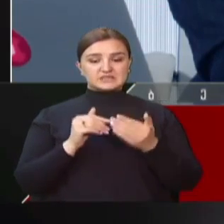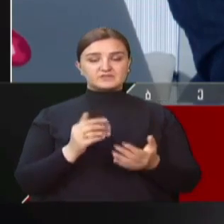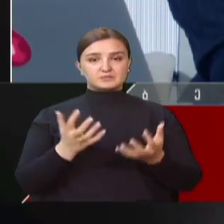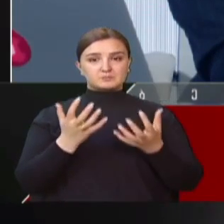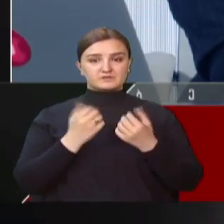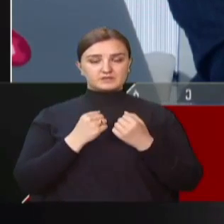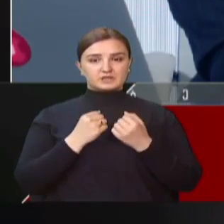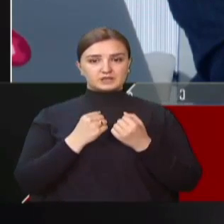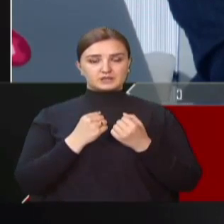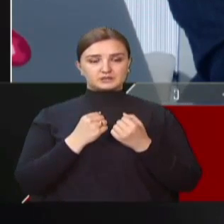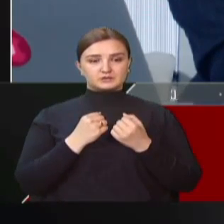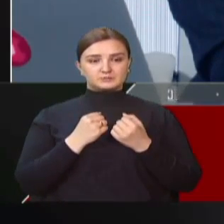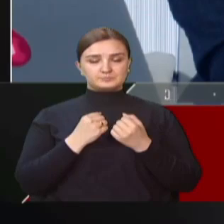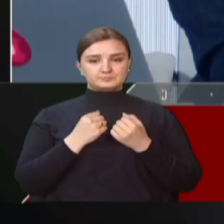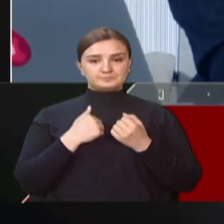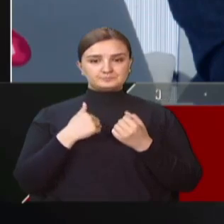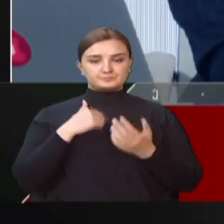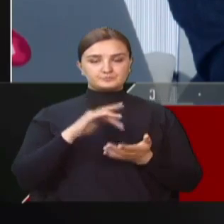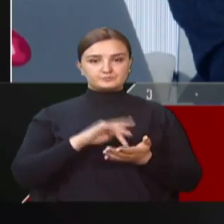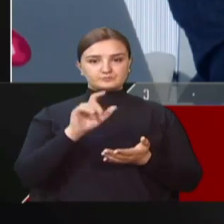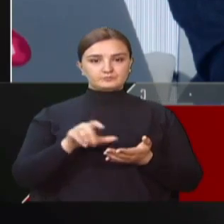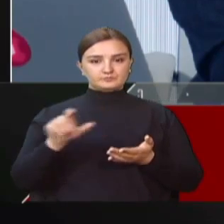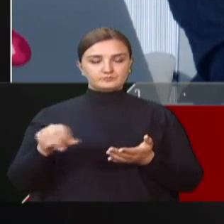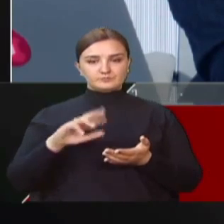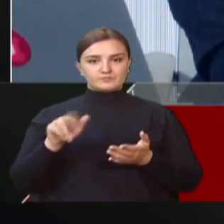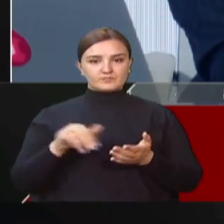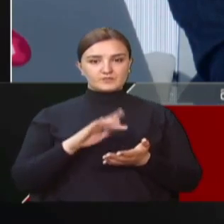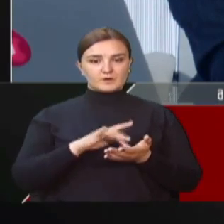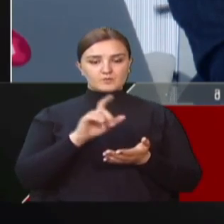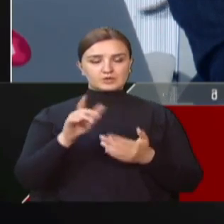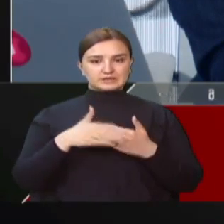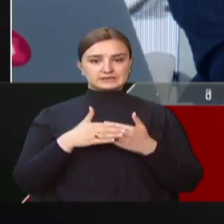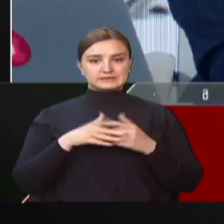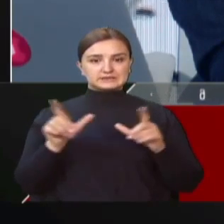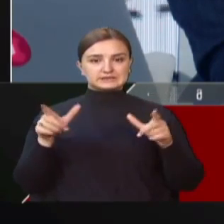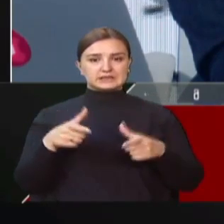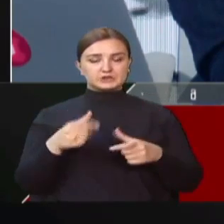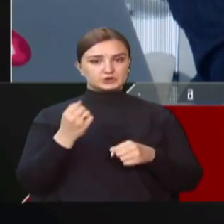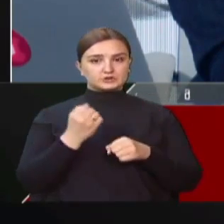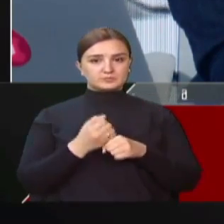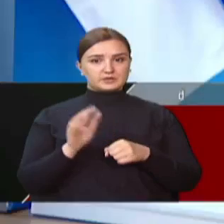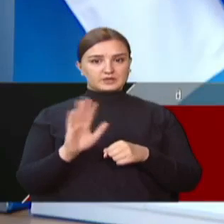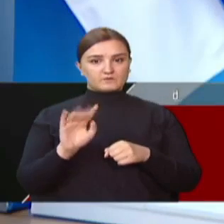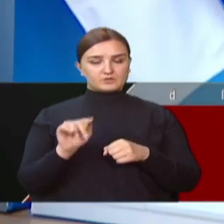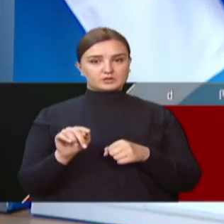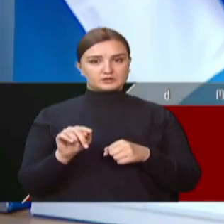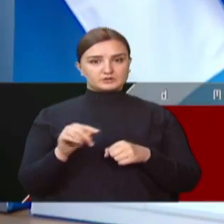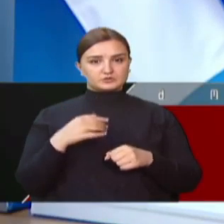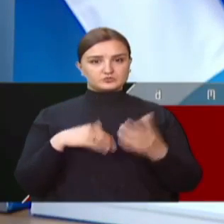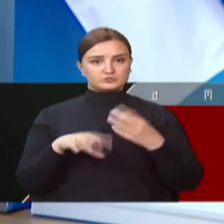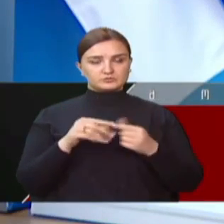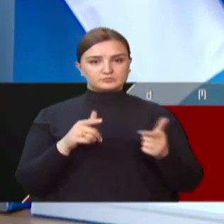თუ ამისთვის მივიღეთ ეს დემარში, რომ ჩვენს მოქალაქეებს და ჩვენს თანამემამულეებს სანქციები არ დაუწესეთ, მაშინ